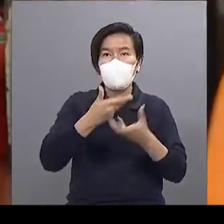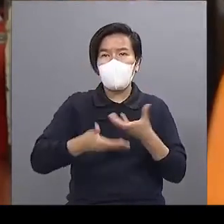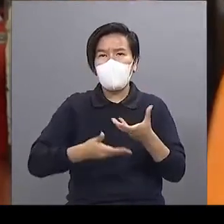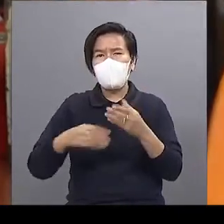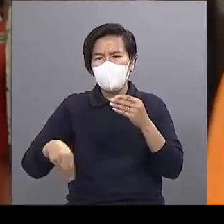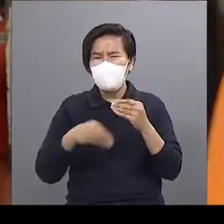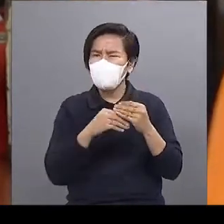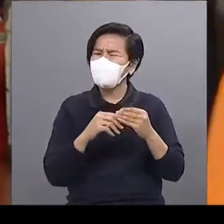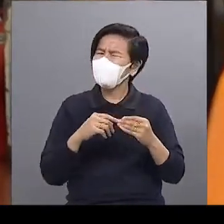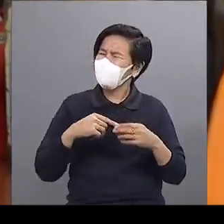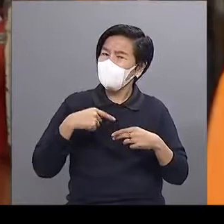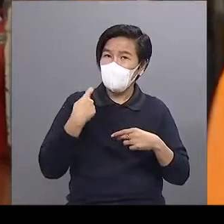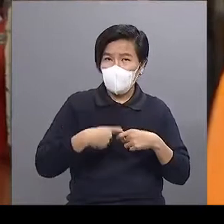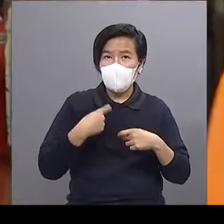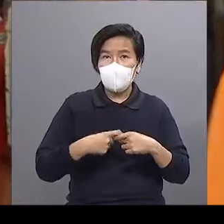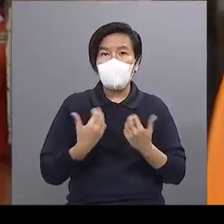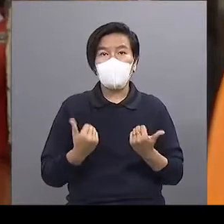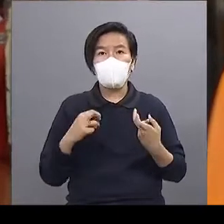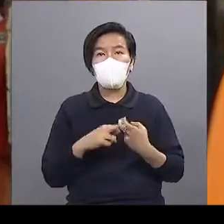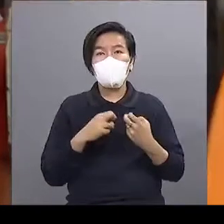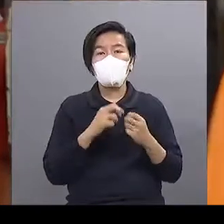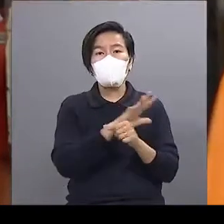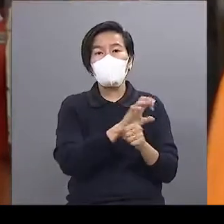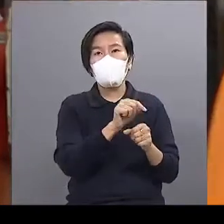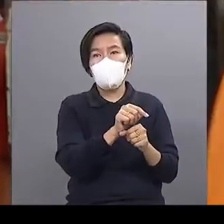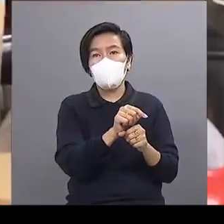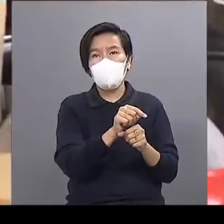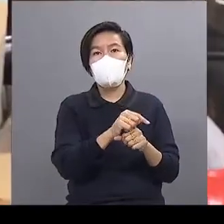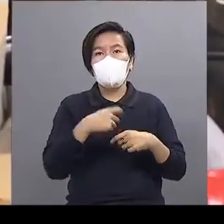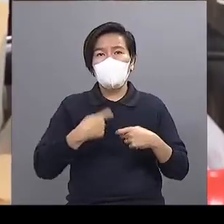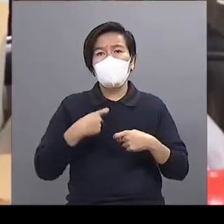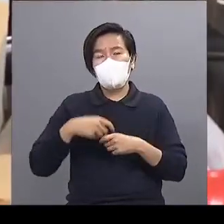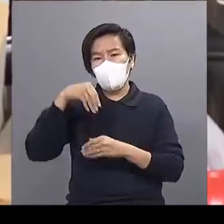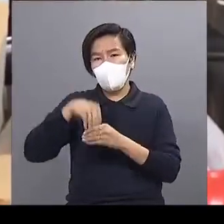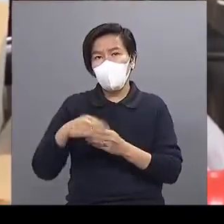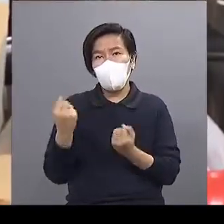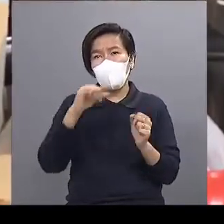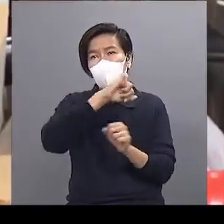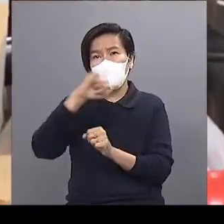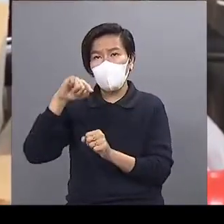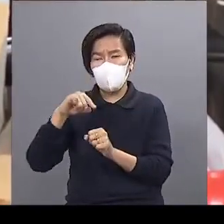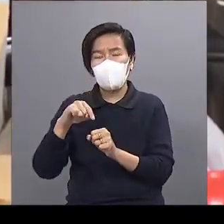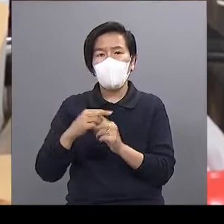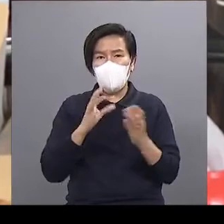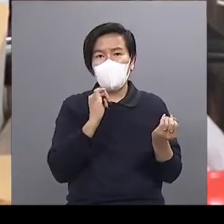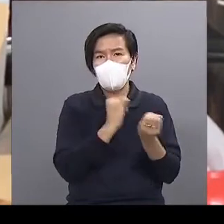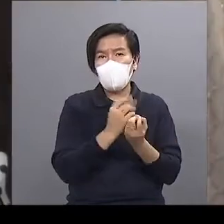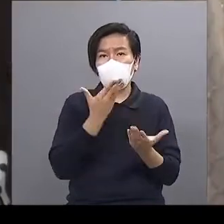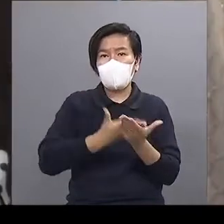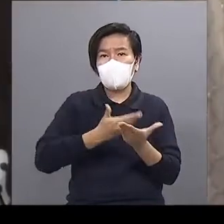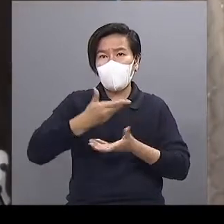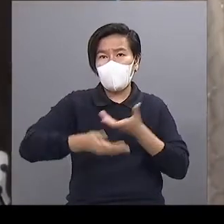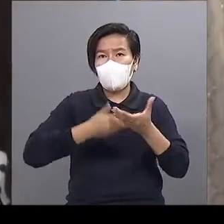ปิดคือเสียดายเลยนะไม่ได้ไม่ใช่ว่า Moveแล้วก็แบบมีผลกระทบมาแล้วก็ยอดขายก็ลงเกินครึ่ง